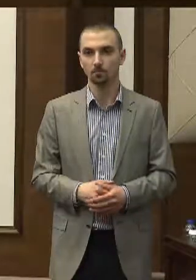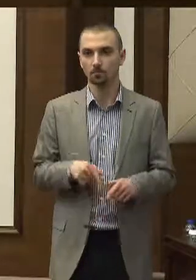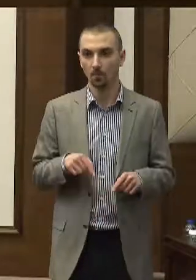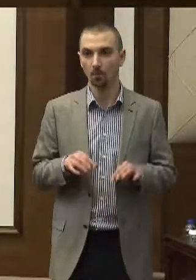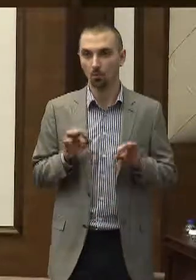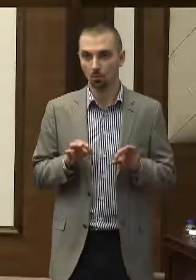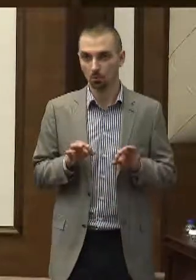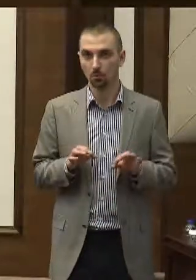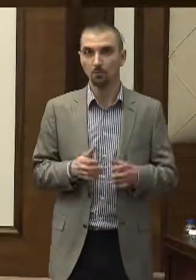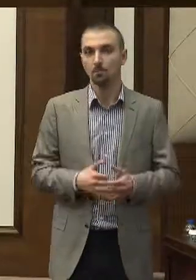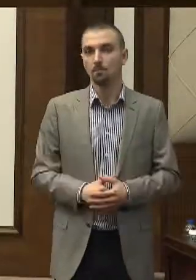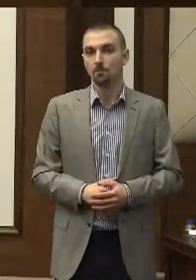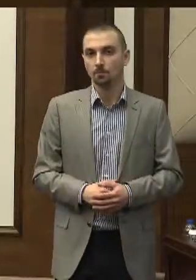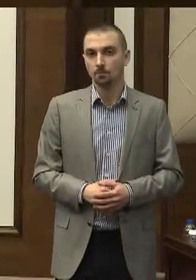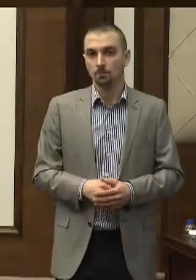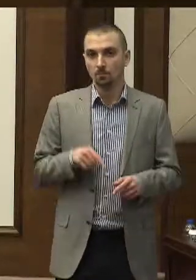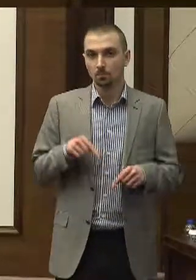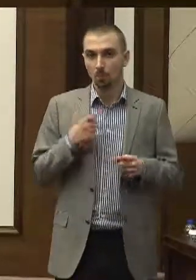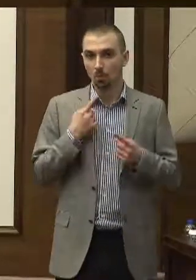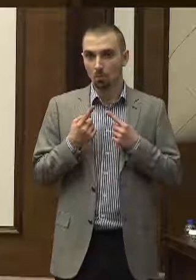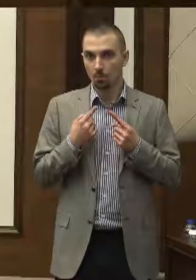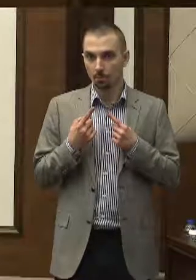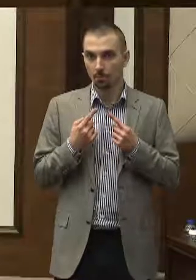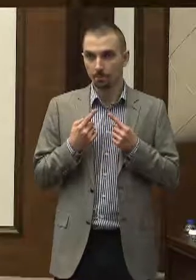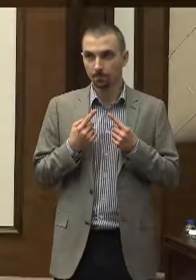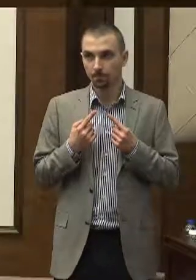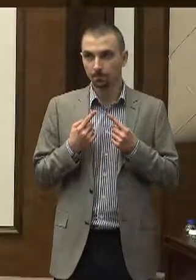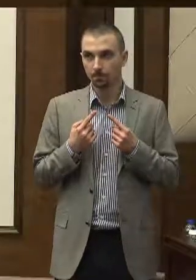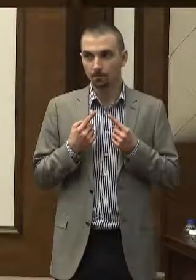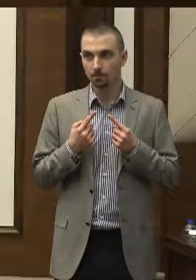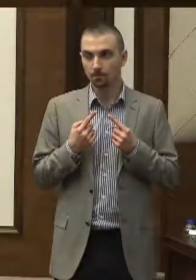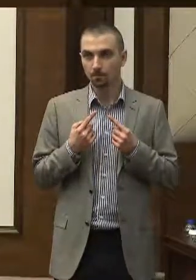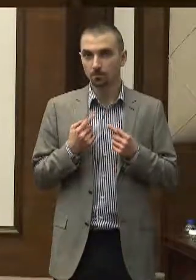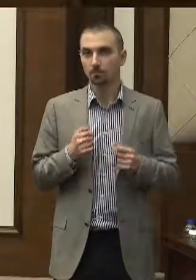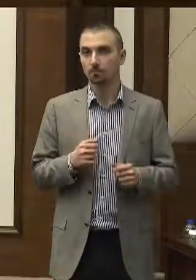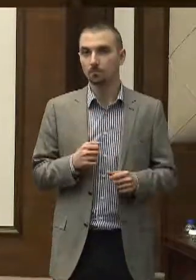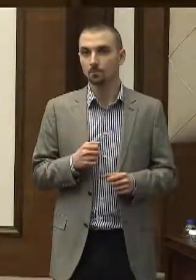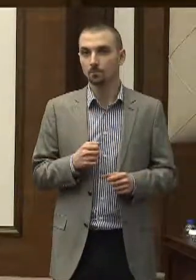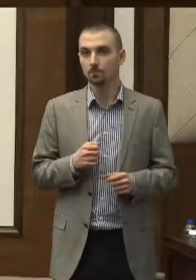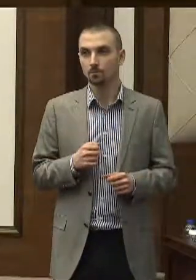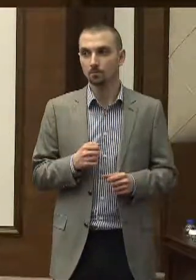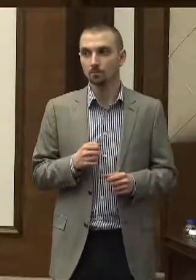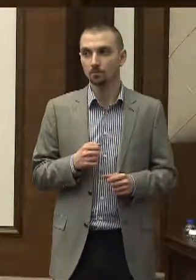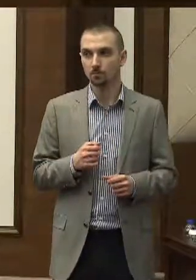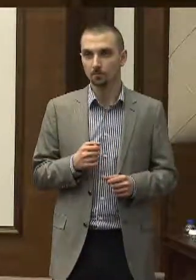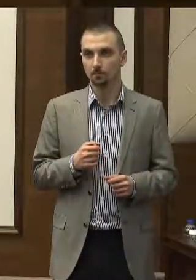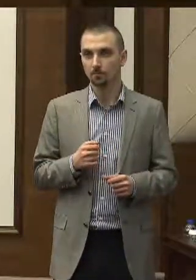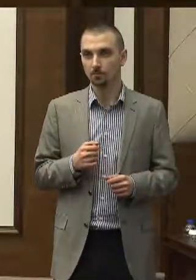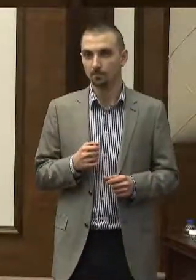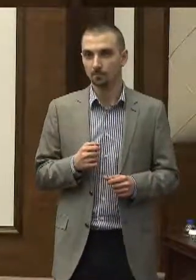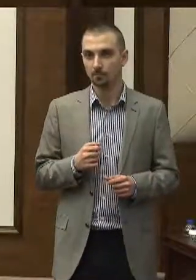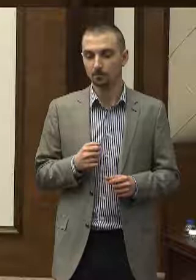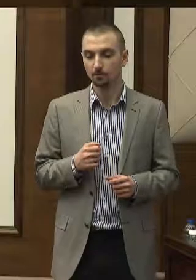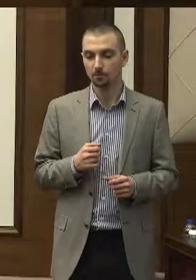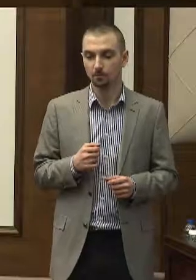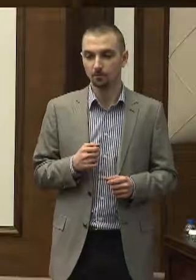günlerle ilgili konuşma vermeyeceğim dediğim zaman belki ya bu adam işte